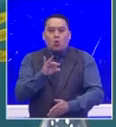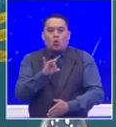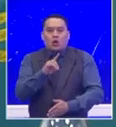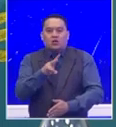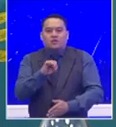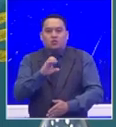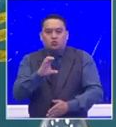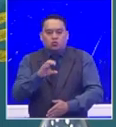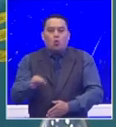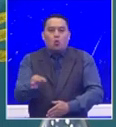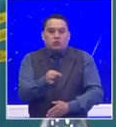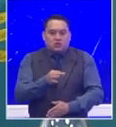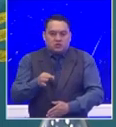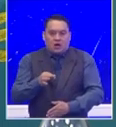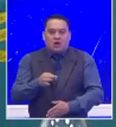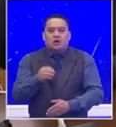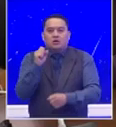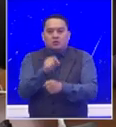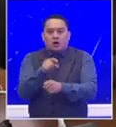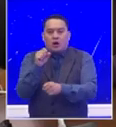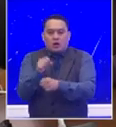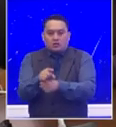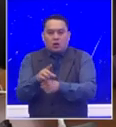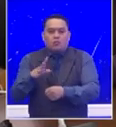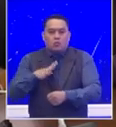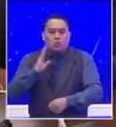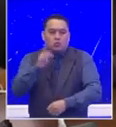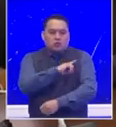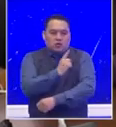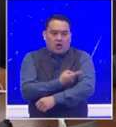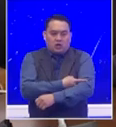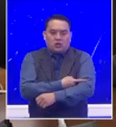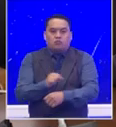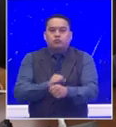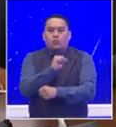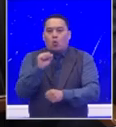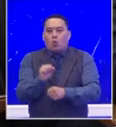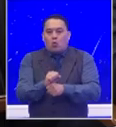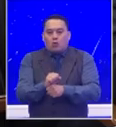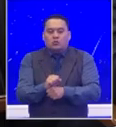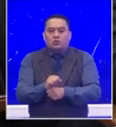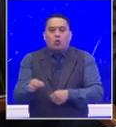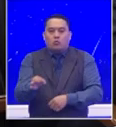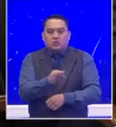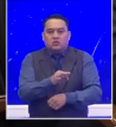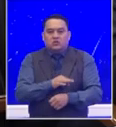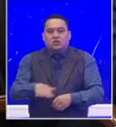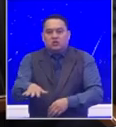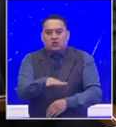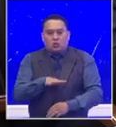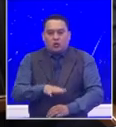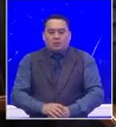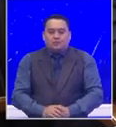инфекции на территории области. Так, по распоряжению главы региона будут усилены меры на блокпостах, приграничных с областью территорий.